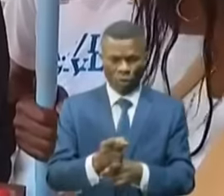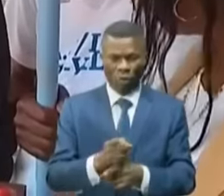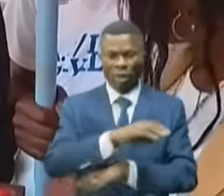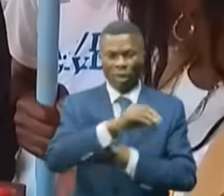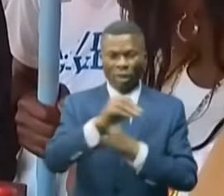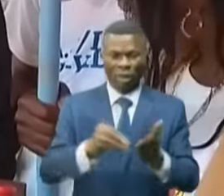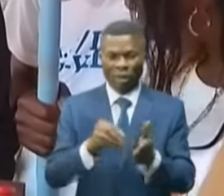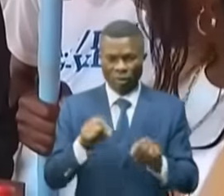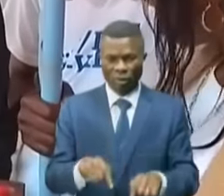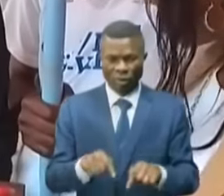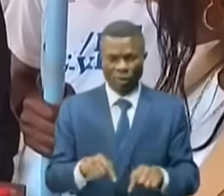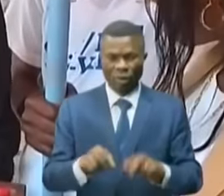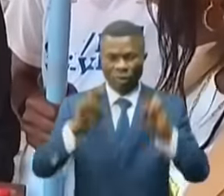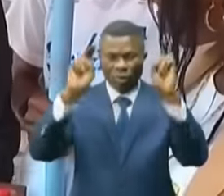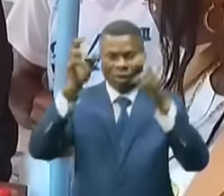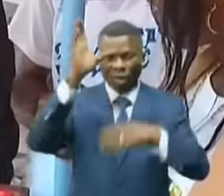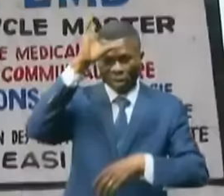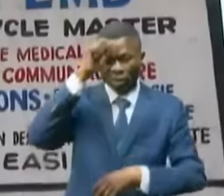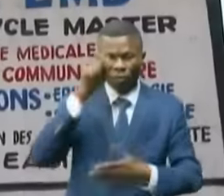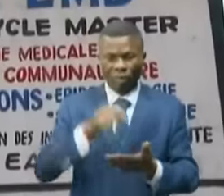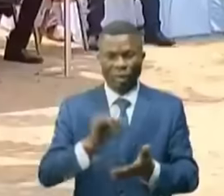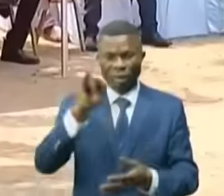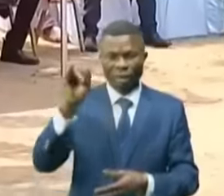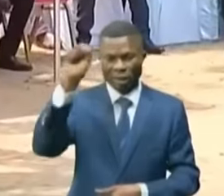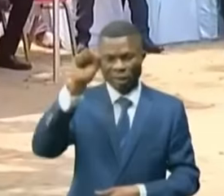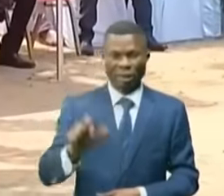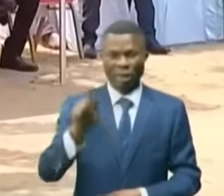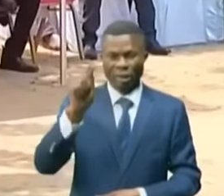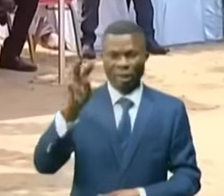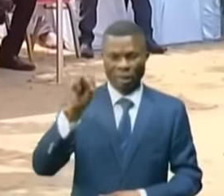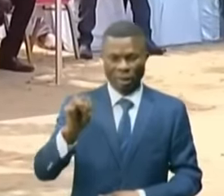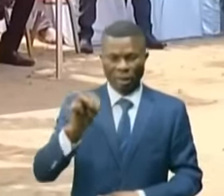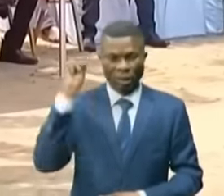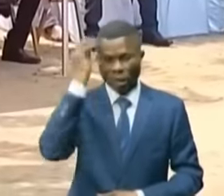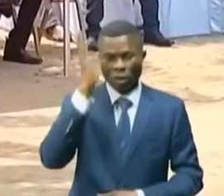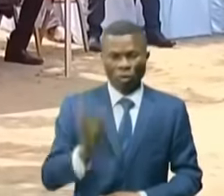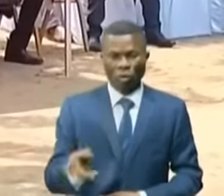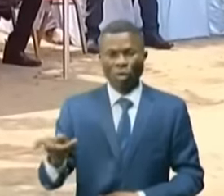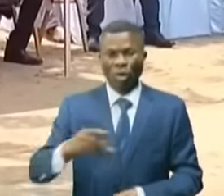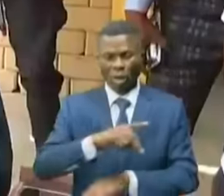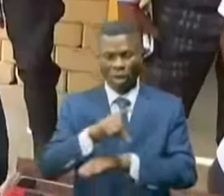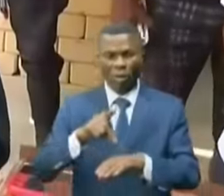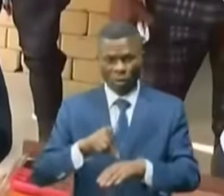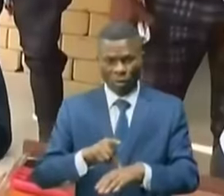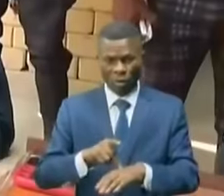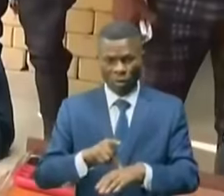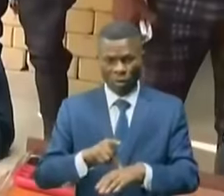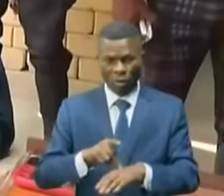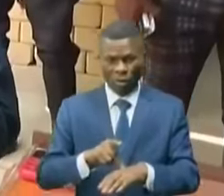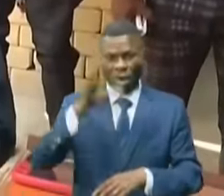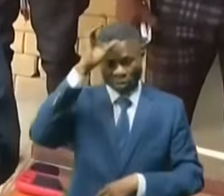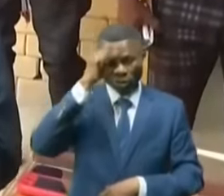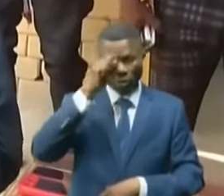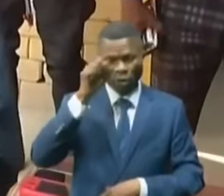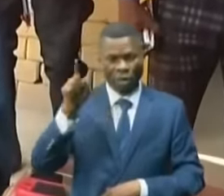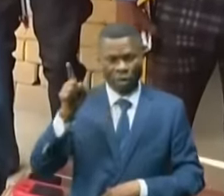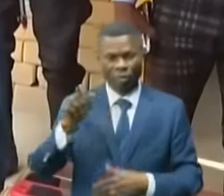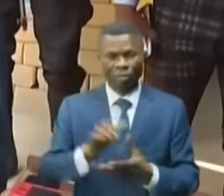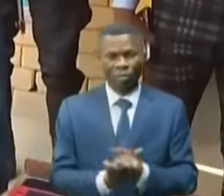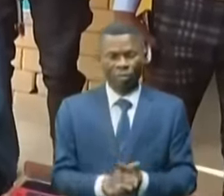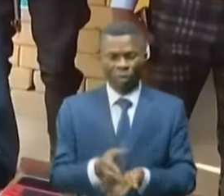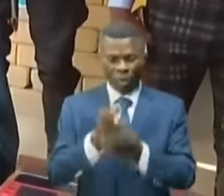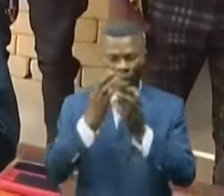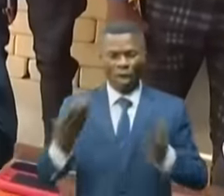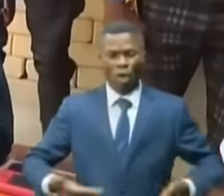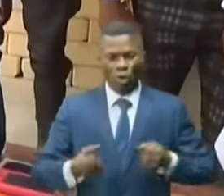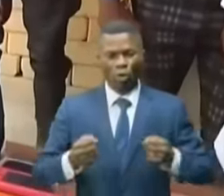jeunes de la ville de Bandundu à l'ISTEM. On notera que le gouverneur de province Ahi du Kwilu, Félicien Kiwai, a honoré de